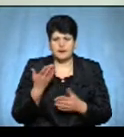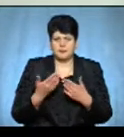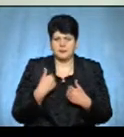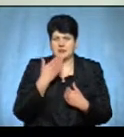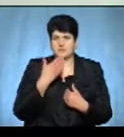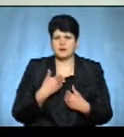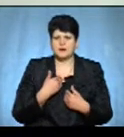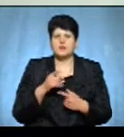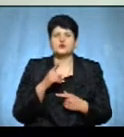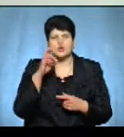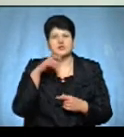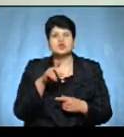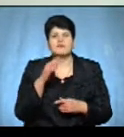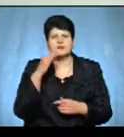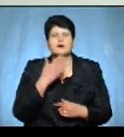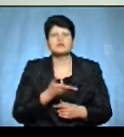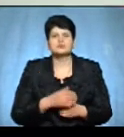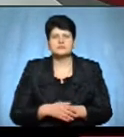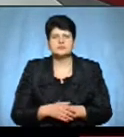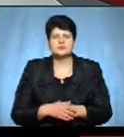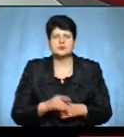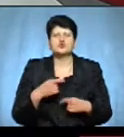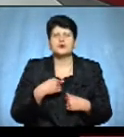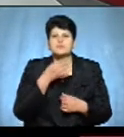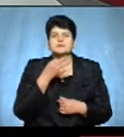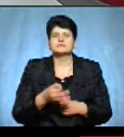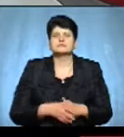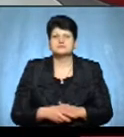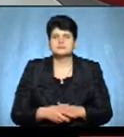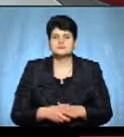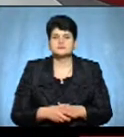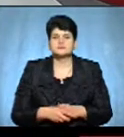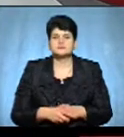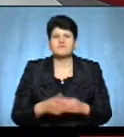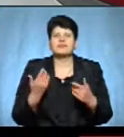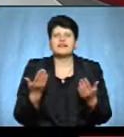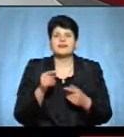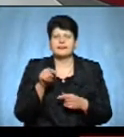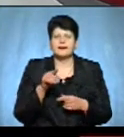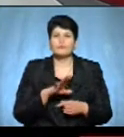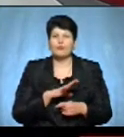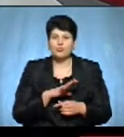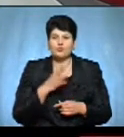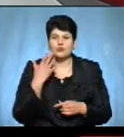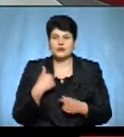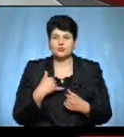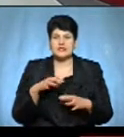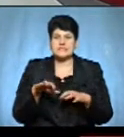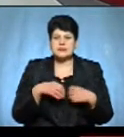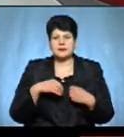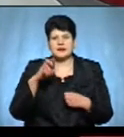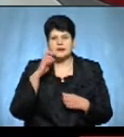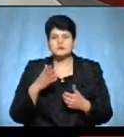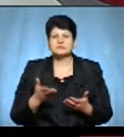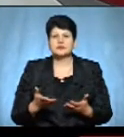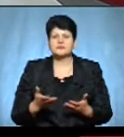якби вони мене запитали, а що таке держава, тато? Що б я їм відповів би? Де ти був, коли в нас відбирали